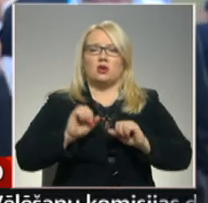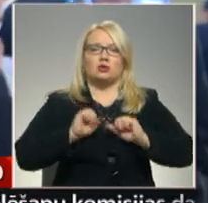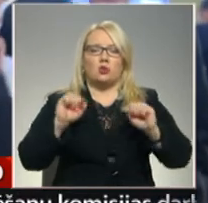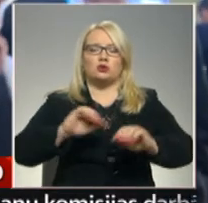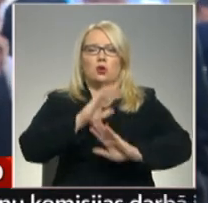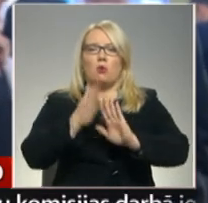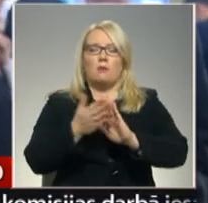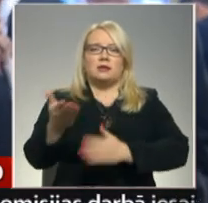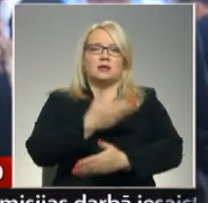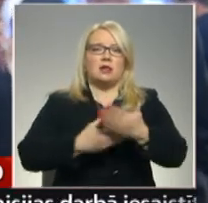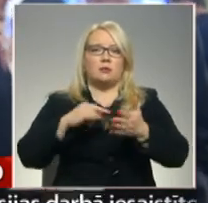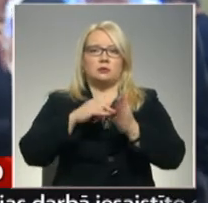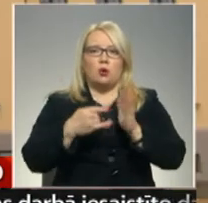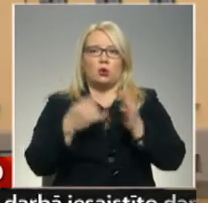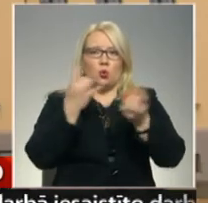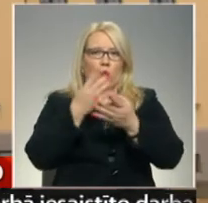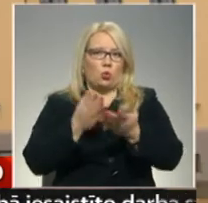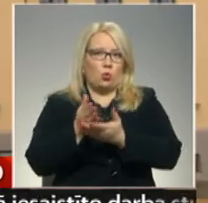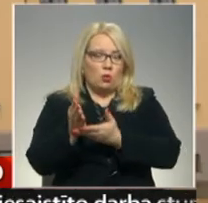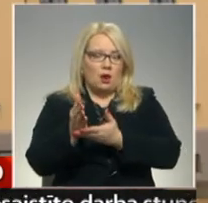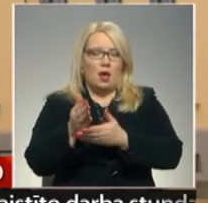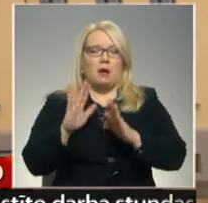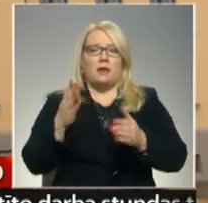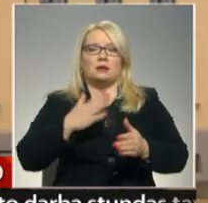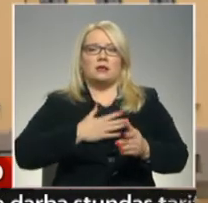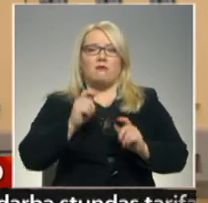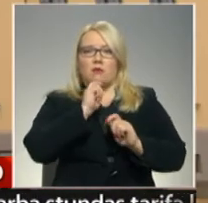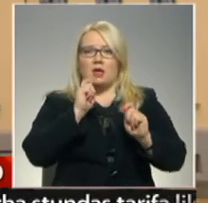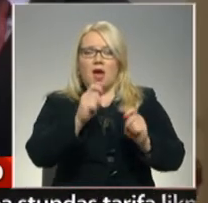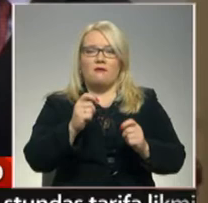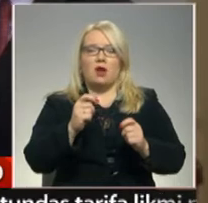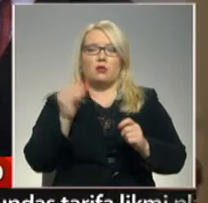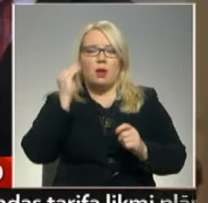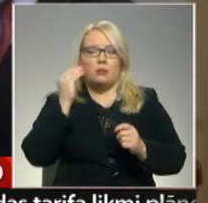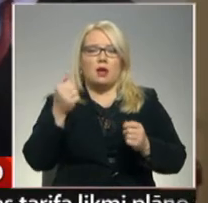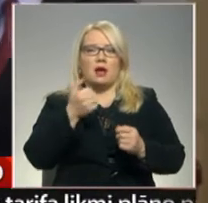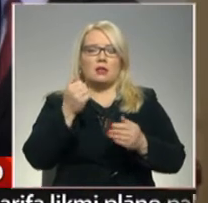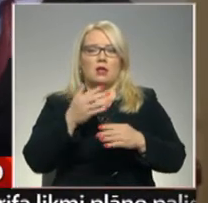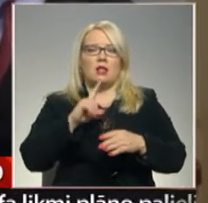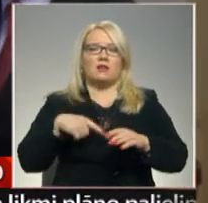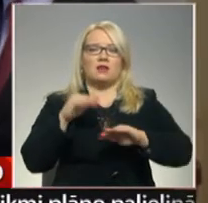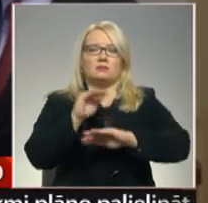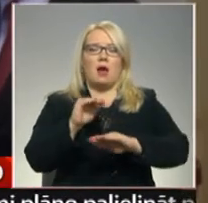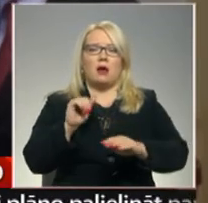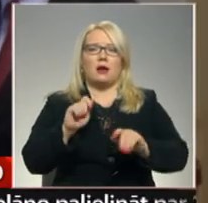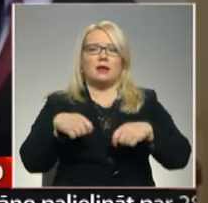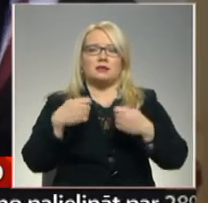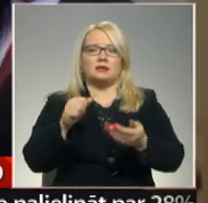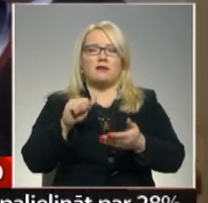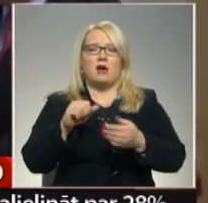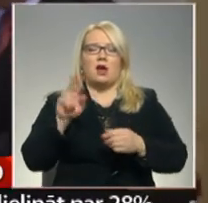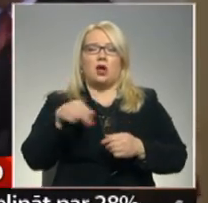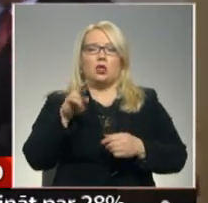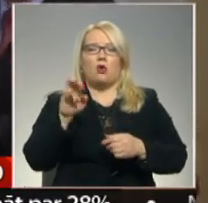kopīgas sadarbības projektus kultūrā. Tikmēr savu dāvanu pieminot gadadienu sagādājas Latvijas Banka, izdodot īpašu mākslinieku Ivara Drulis